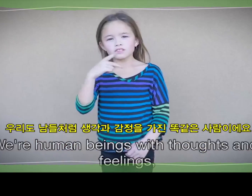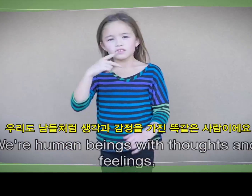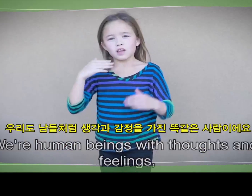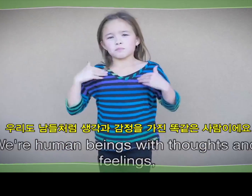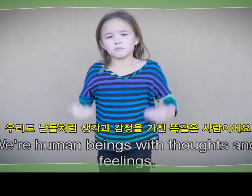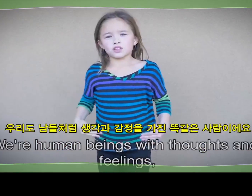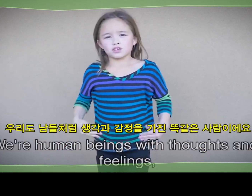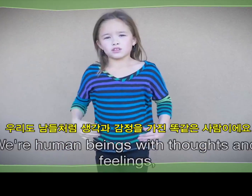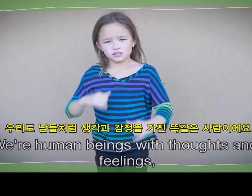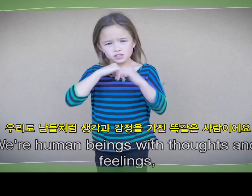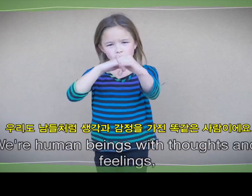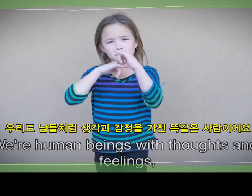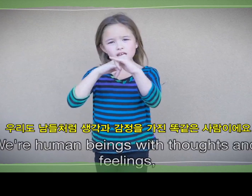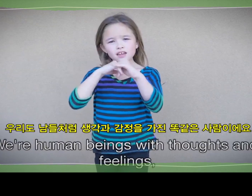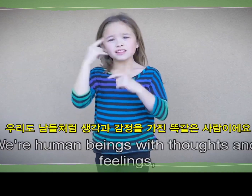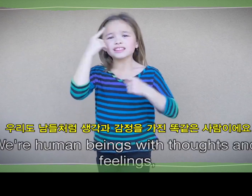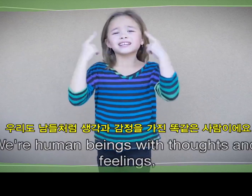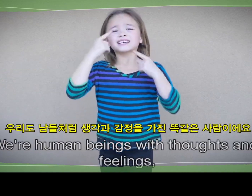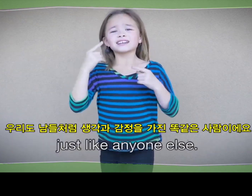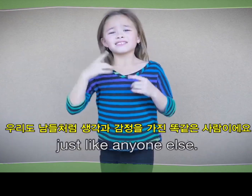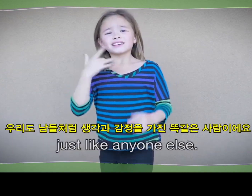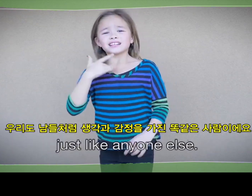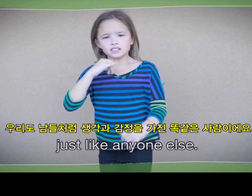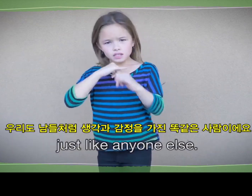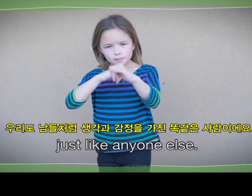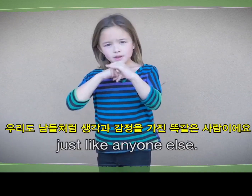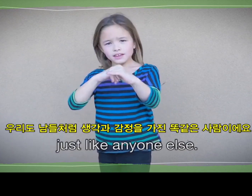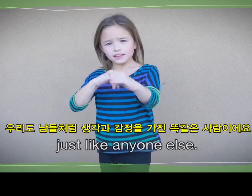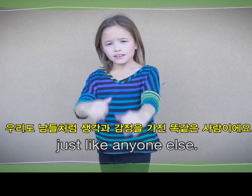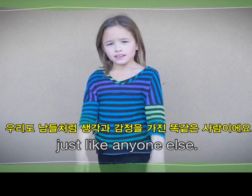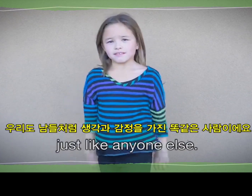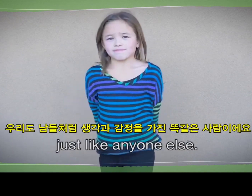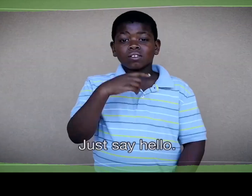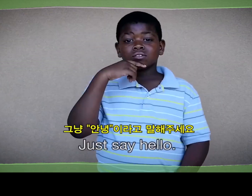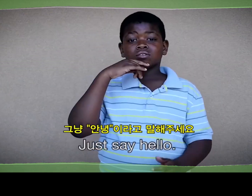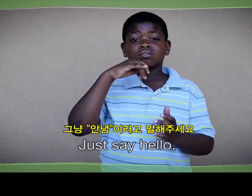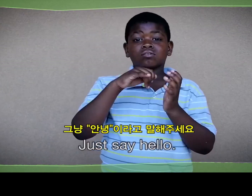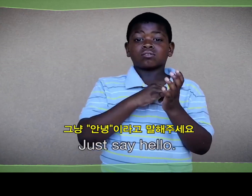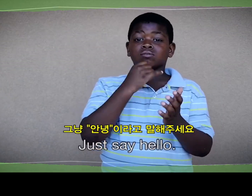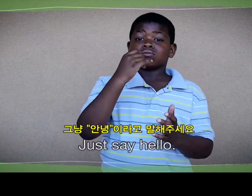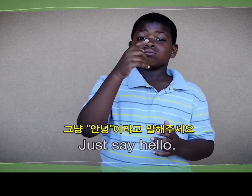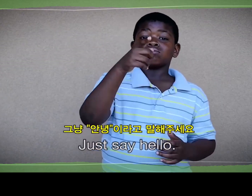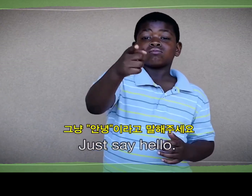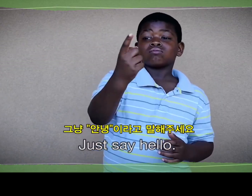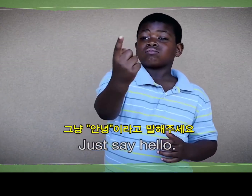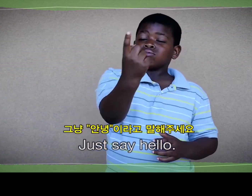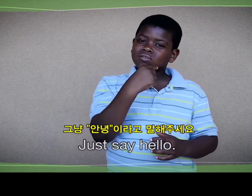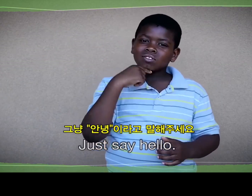We're human beings with thoughts and feelings, just like anyone else.